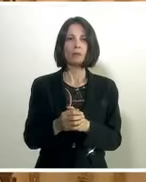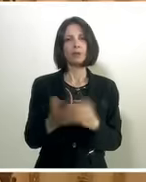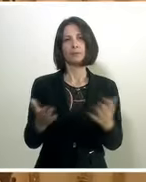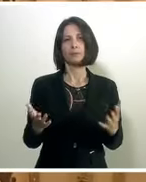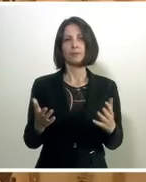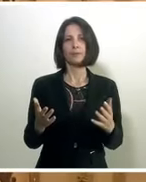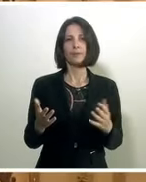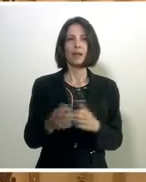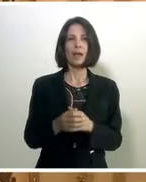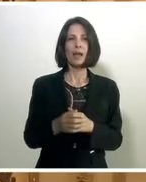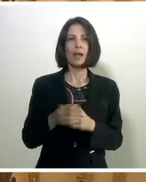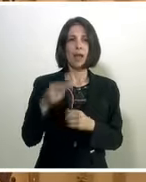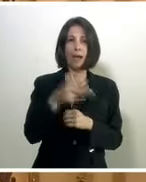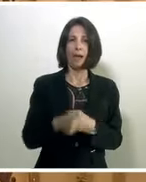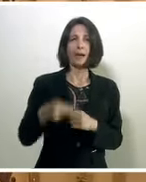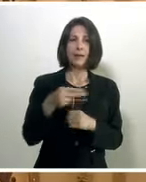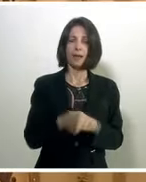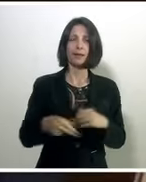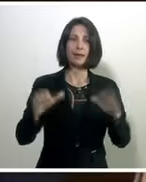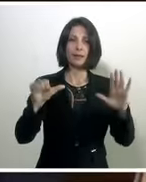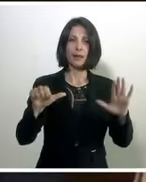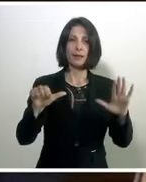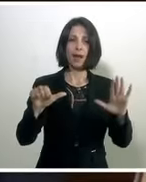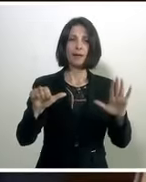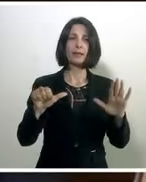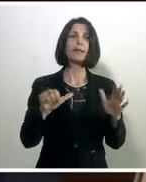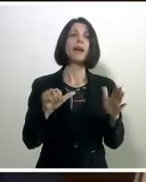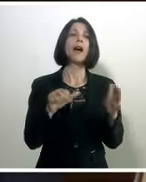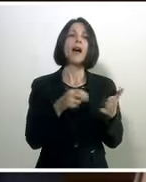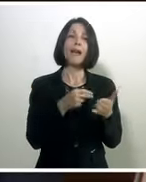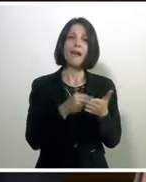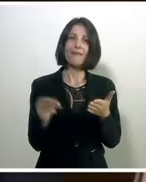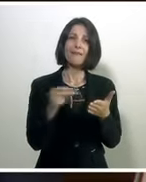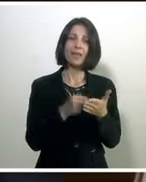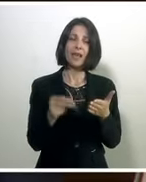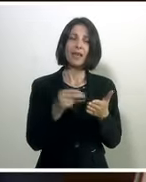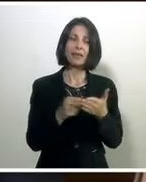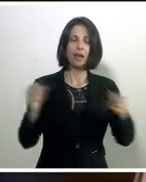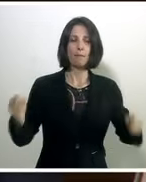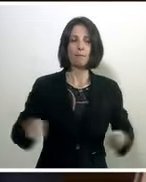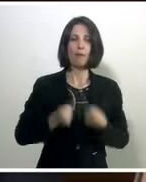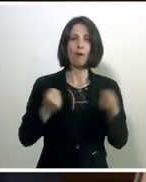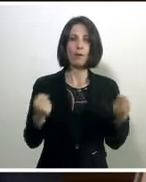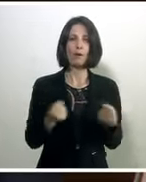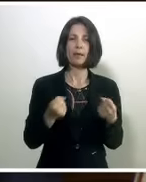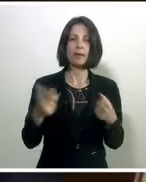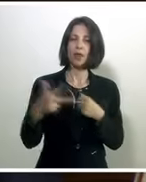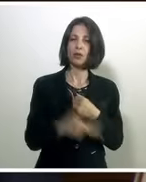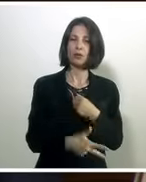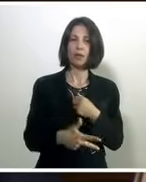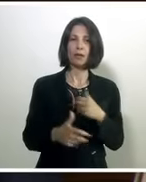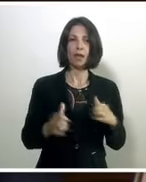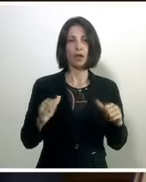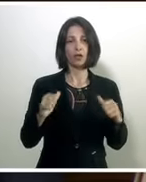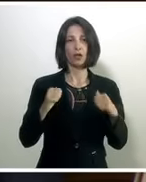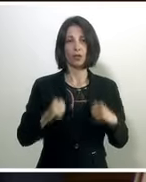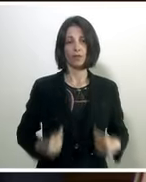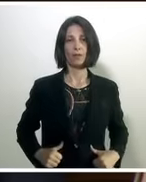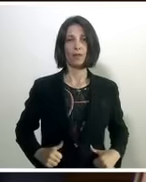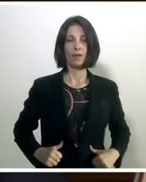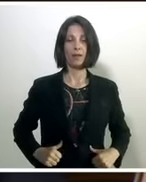degli anni 60 evidenziando la presenza di movimenti della società civile che rimangono in campo molto più a lungo che in altri